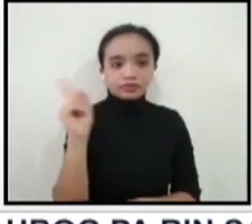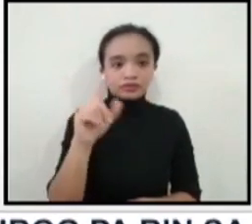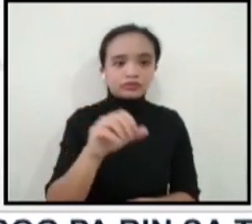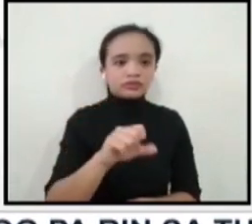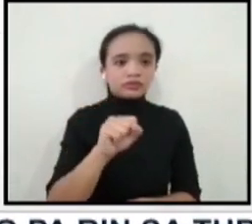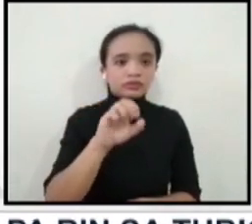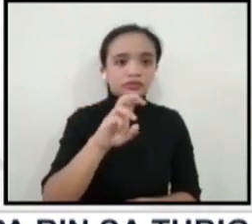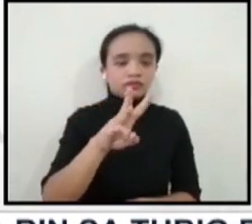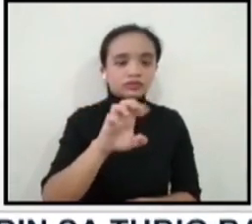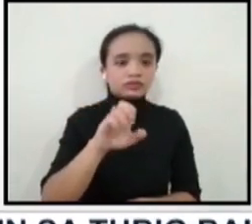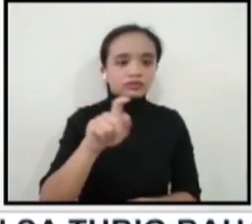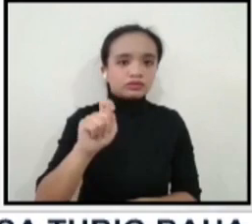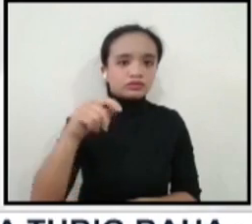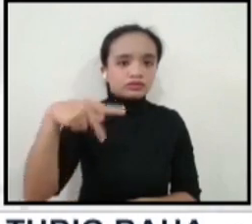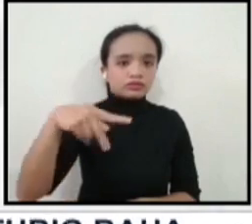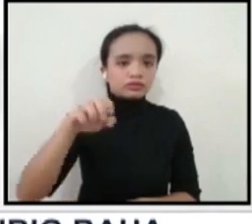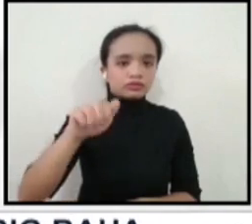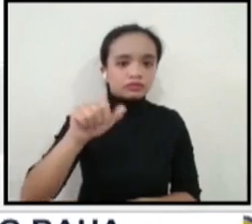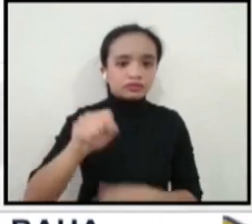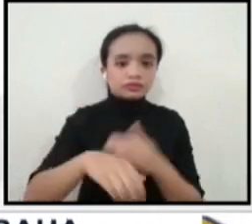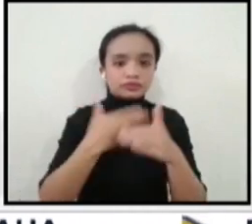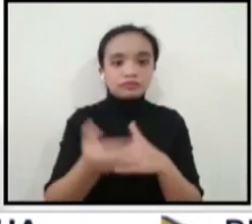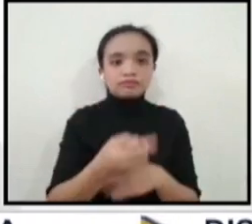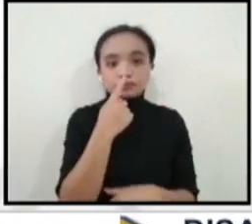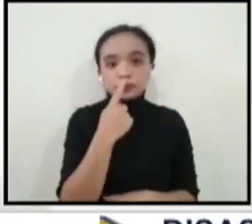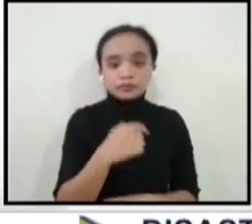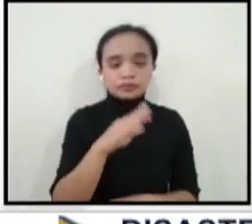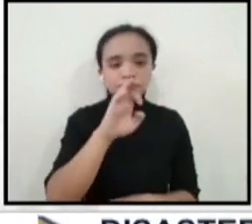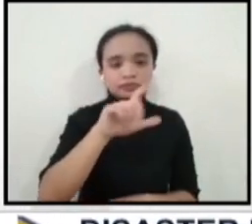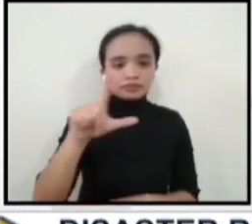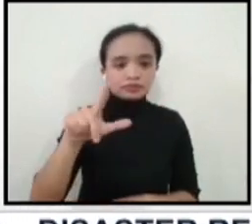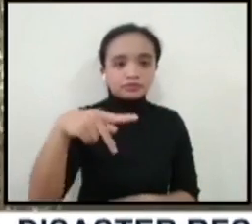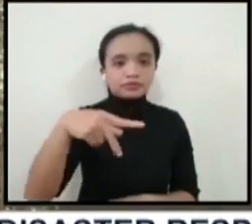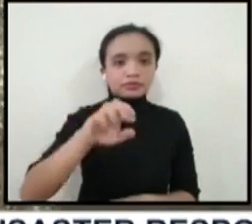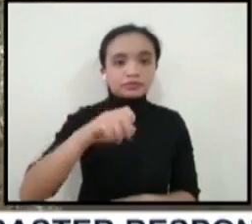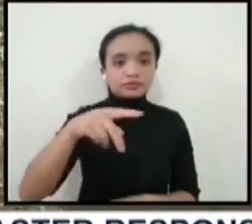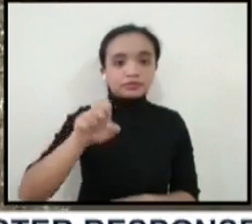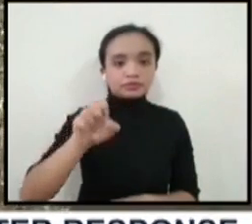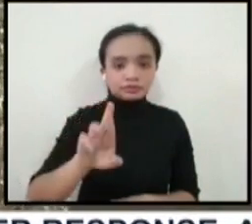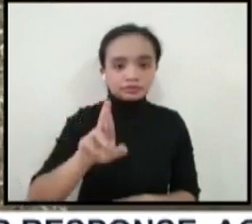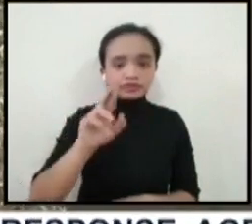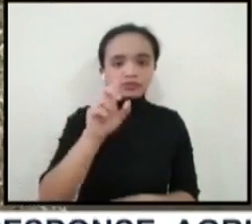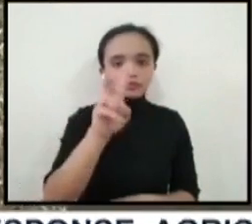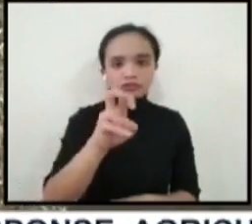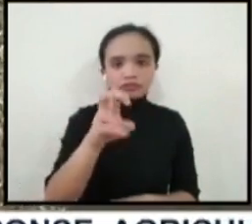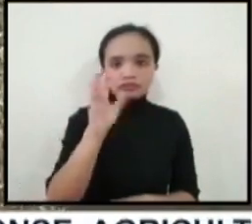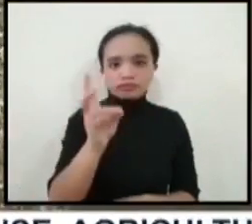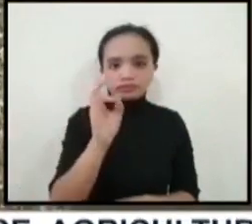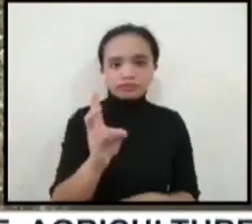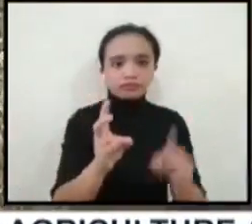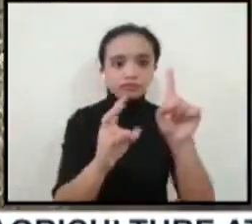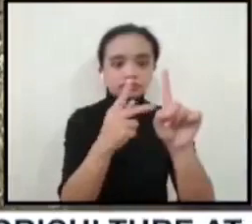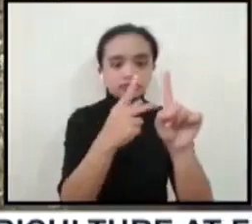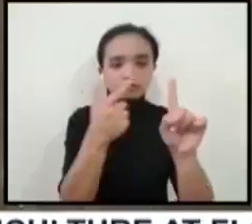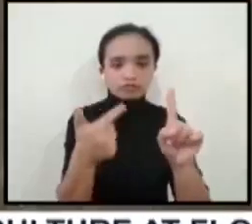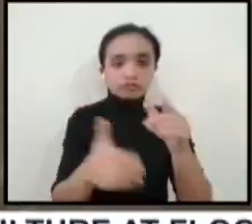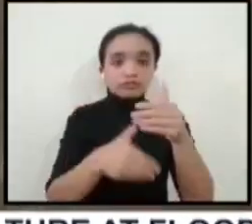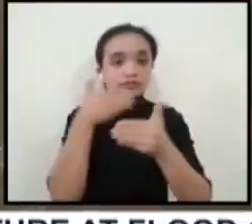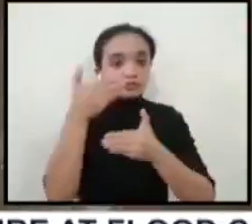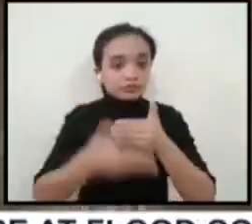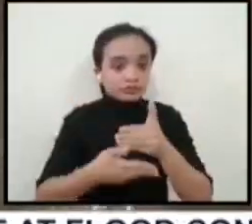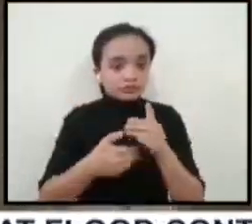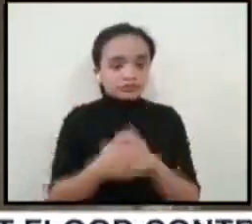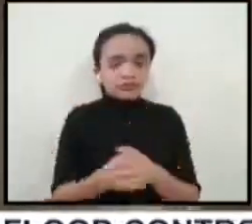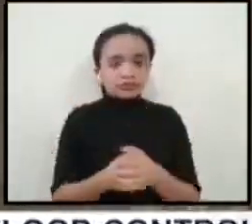peas. At ang red bell pepper, 270 pesos kada kilo. Samantala, ang green leafy